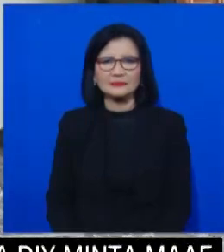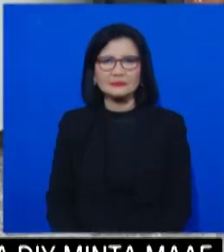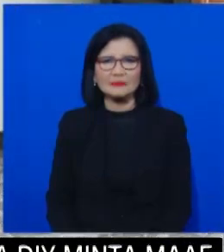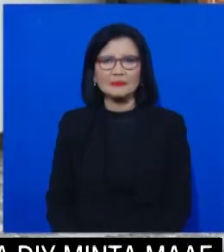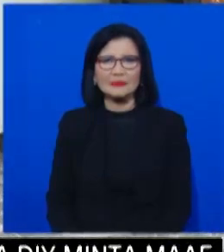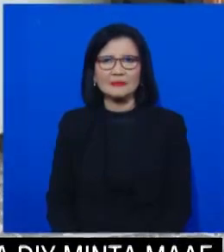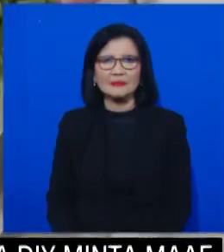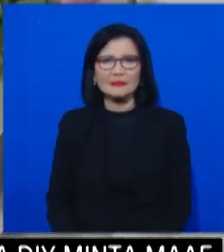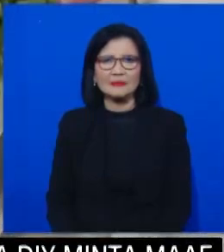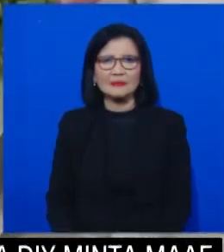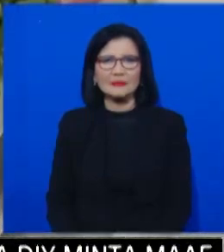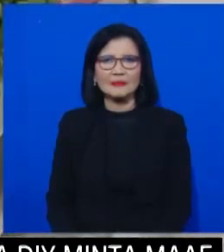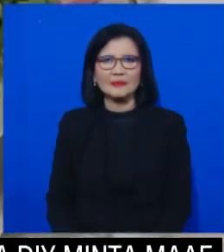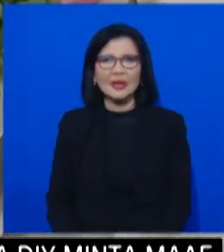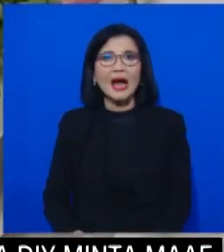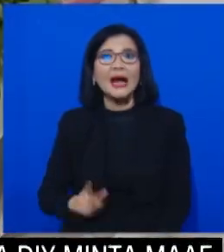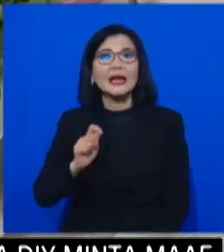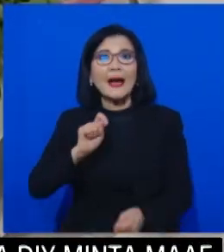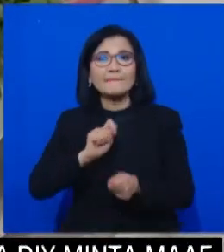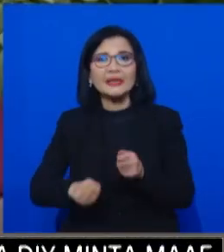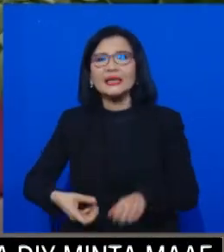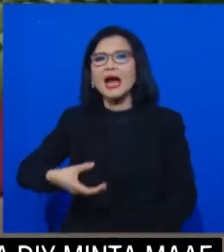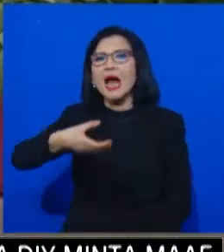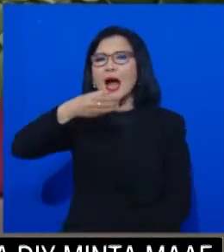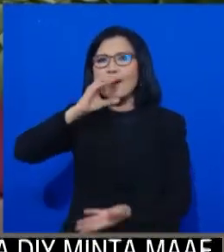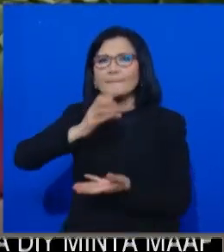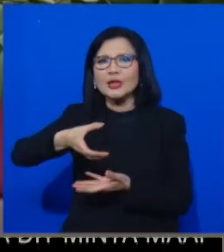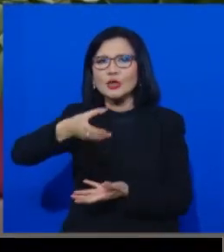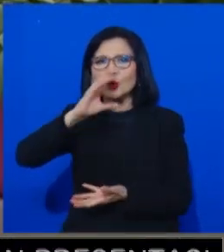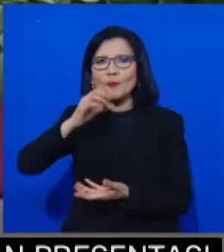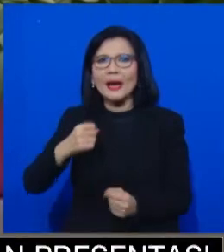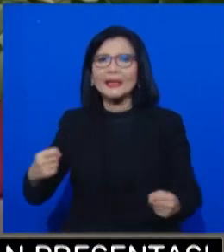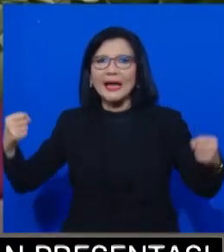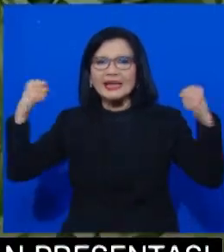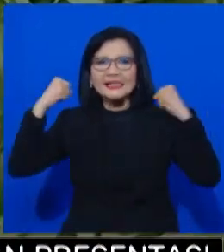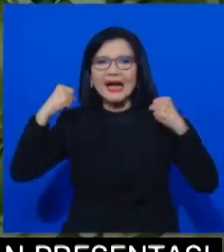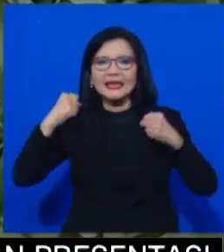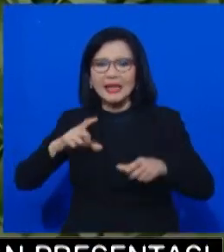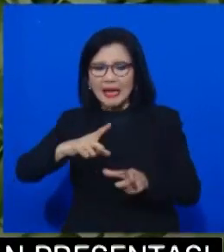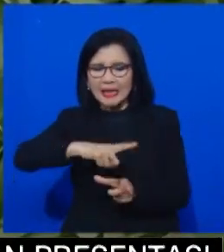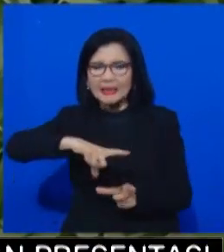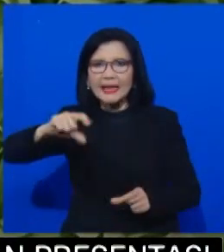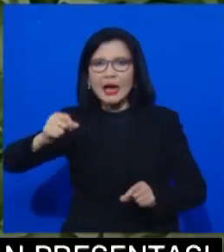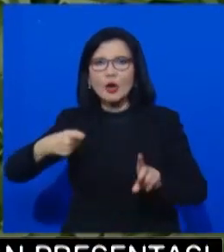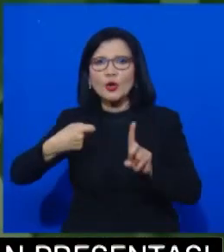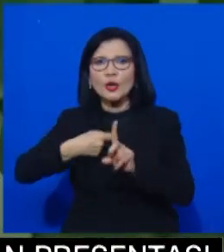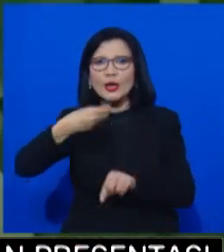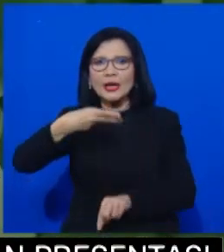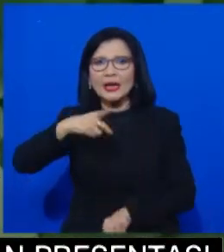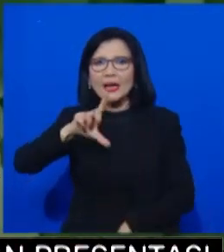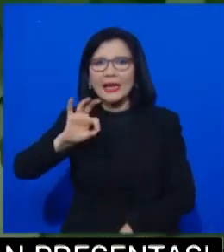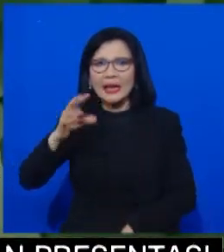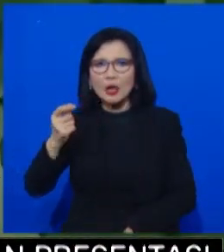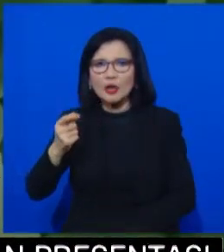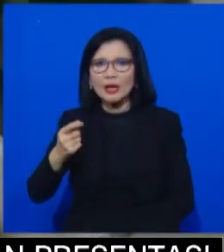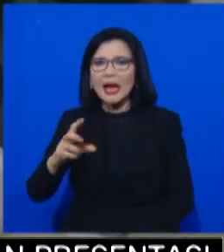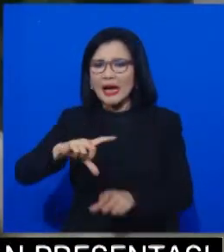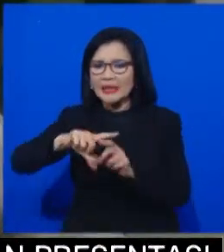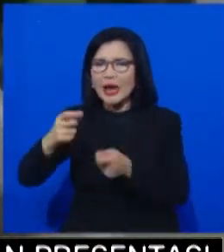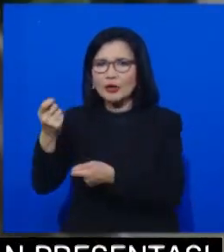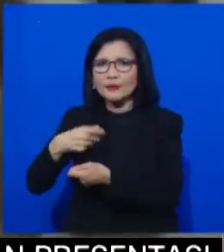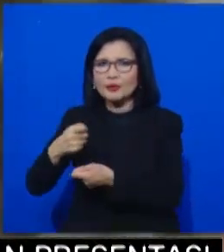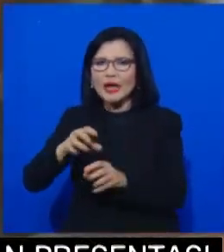Berkah musim haji juga dirasakan produsen minuman herbal daun kelor instan di Jombang, Jawa Timur. Daun kelor yang telah dipetik dari pohonnya